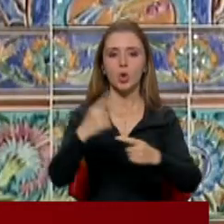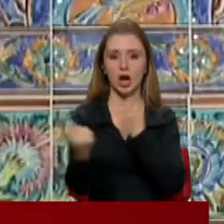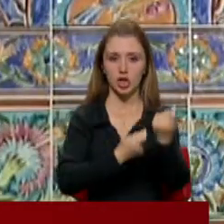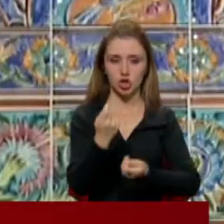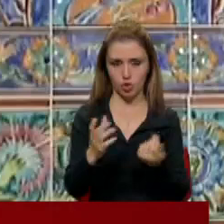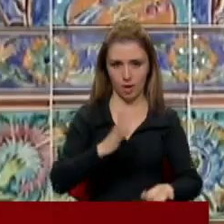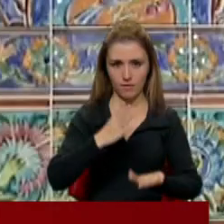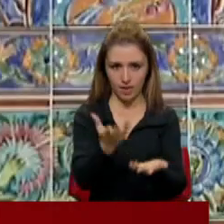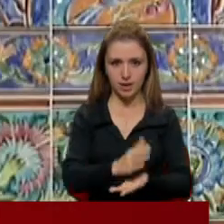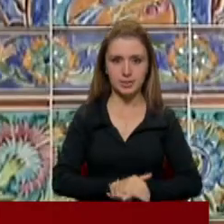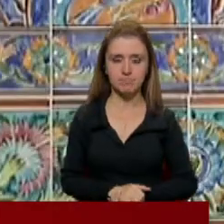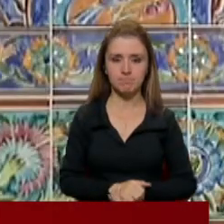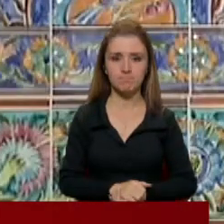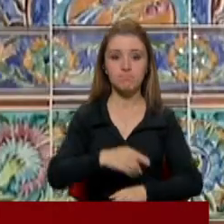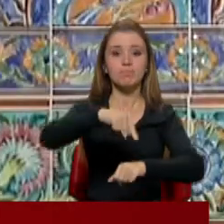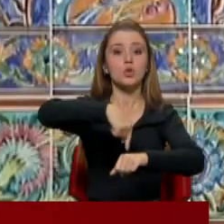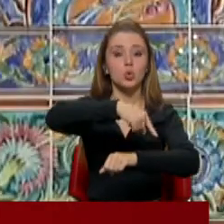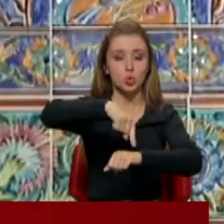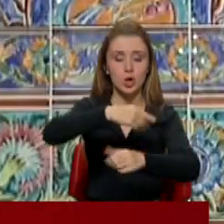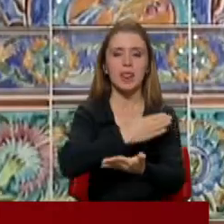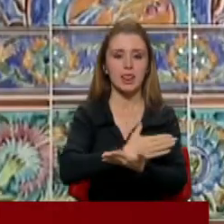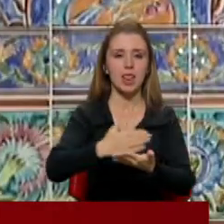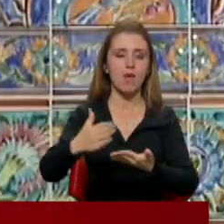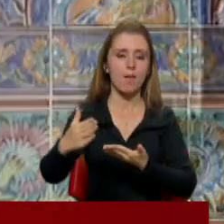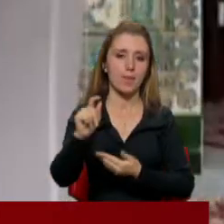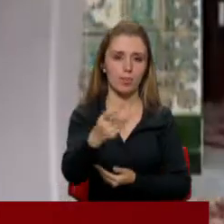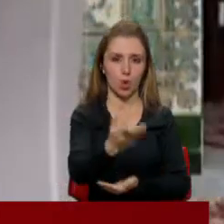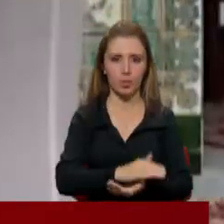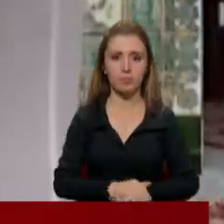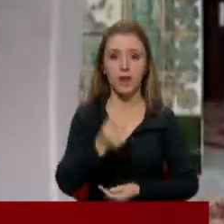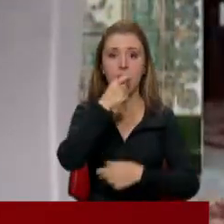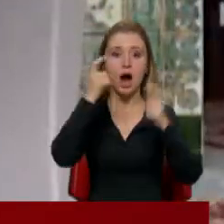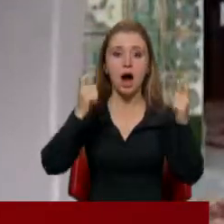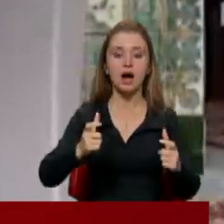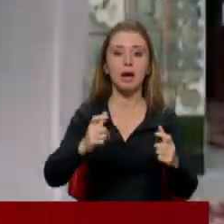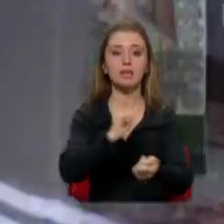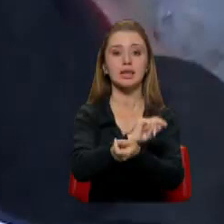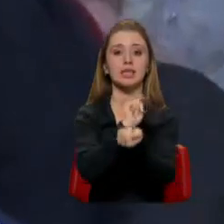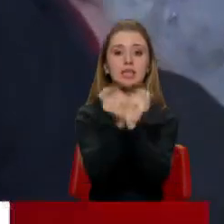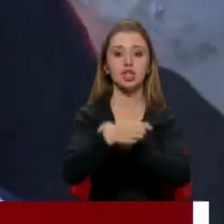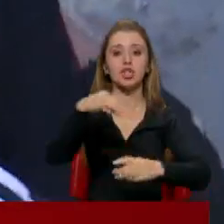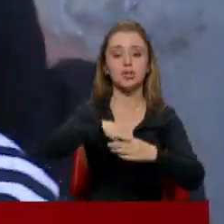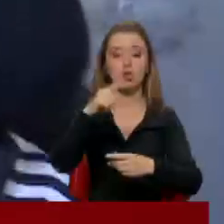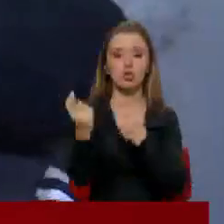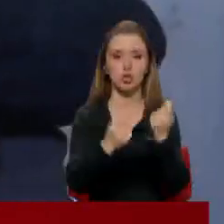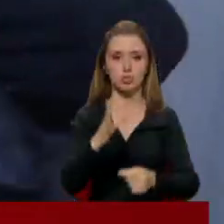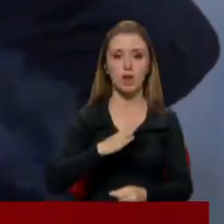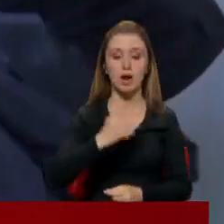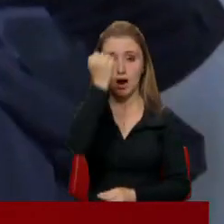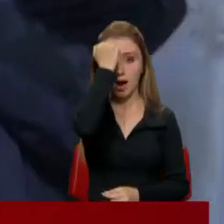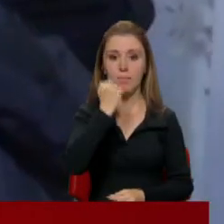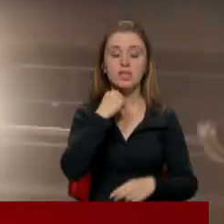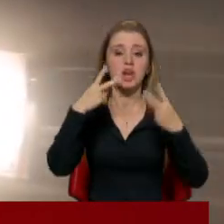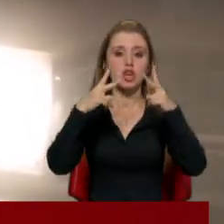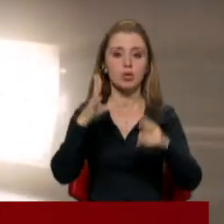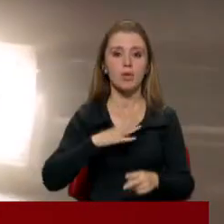çalışma içerisinde süreci devam ettiriyorlar. Ankara'da rehine takası için devredeydi. Hamas bir açıklama